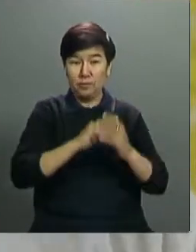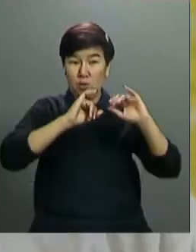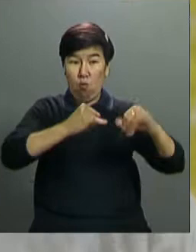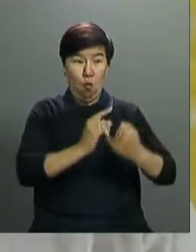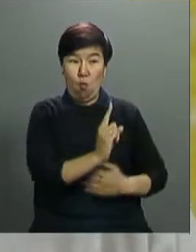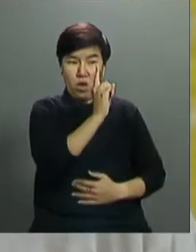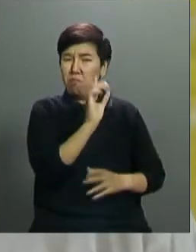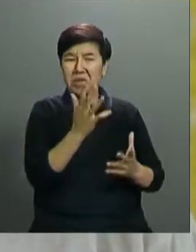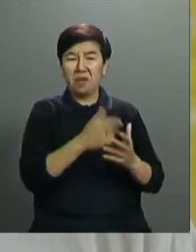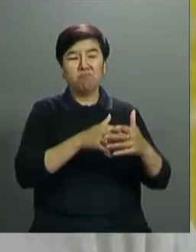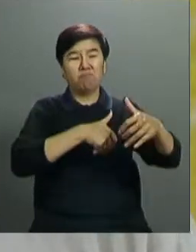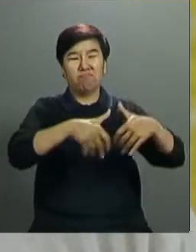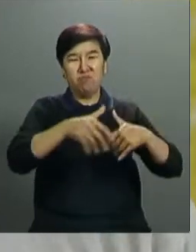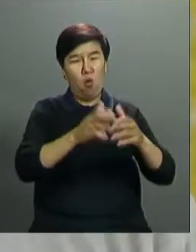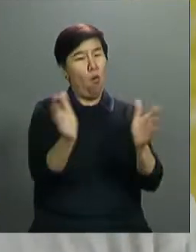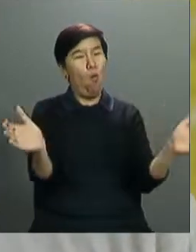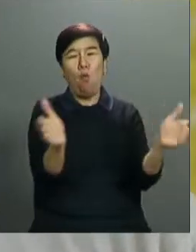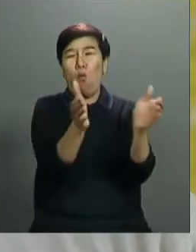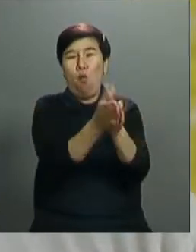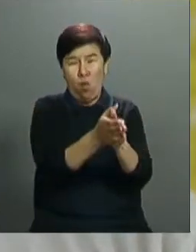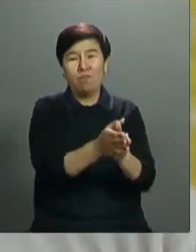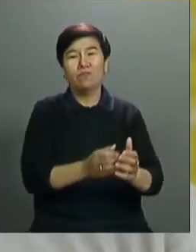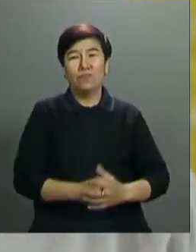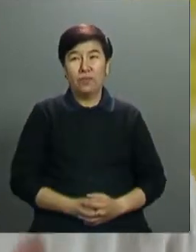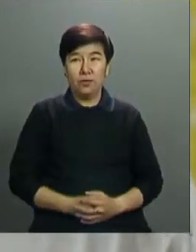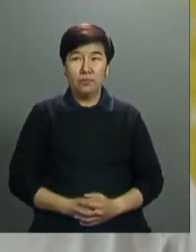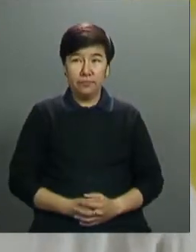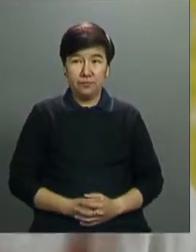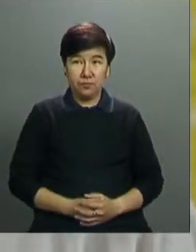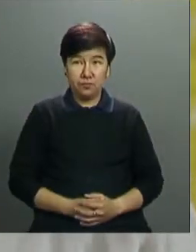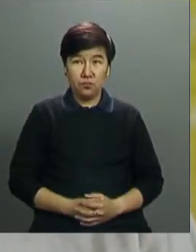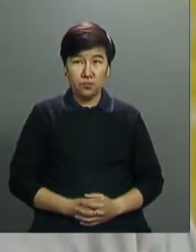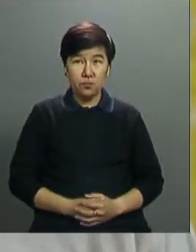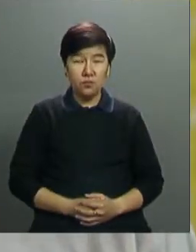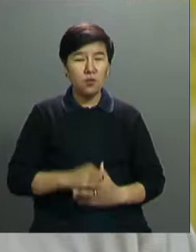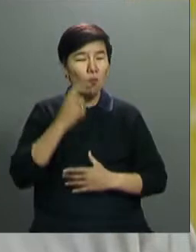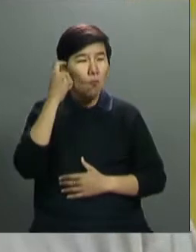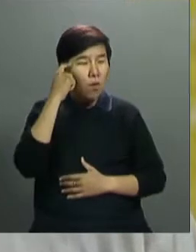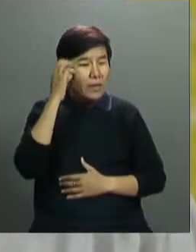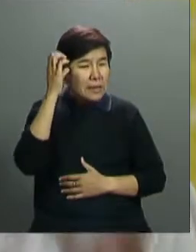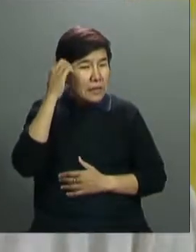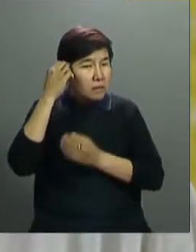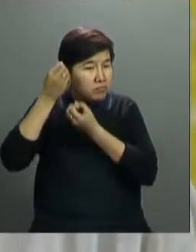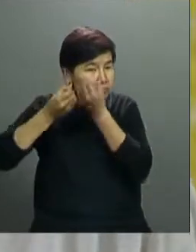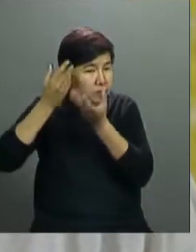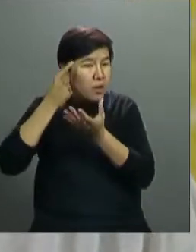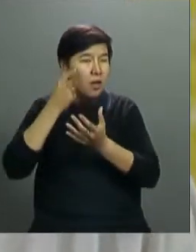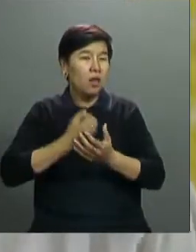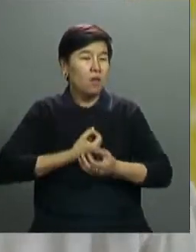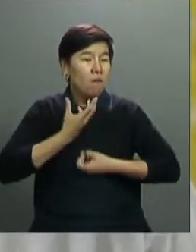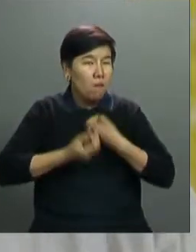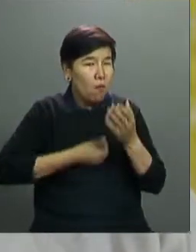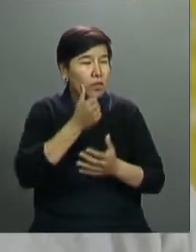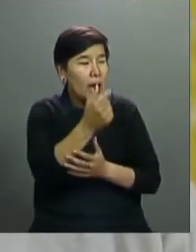แต่มันเป็นพื้นที่ของทุกๆคนที่ทุกคนควรจะมีสิทธิ์มีความคิดมีความคิดเห็นในการที่จะออกแบบ